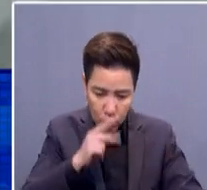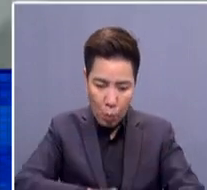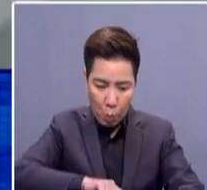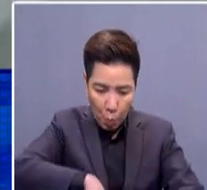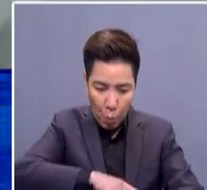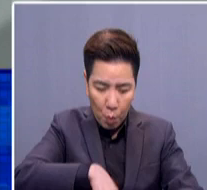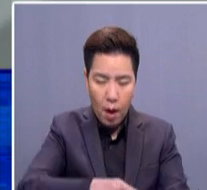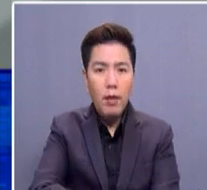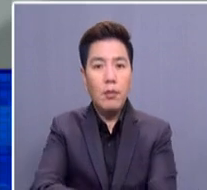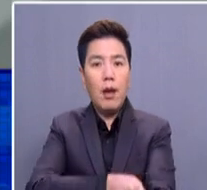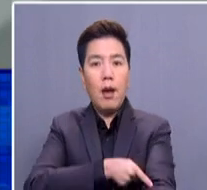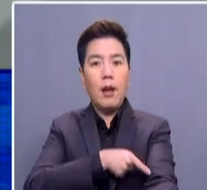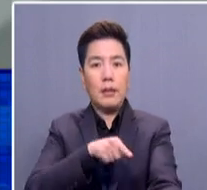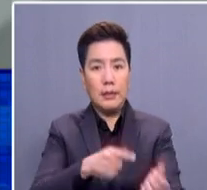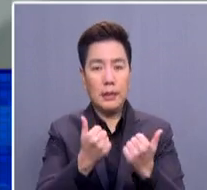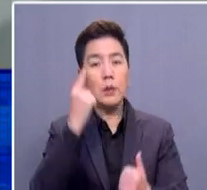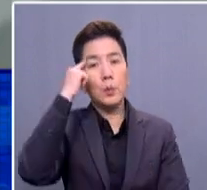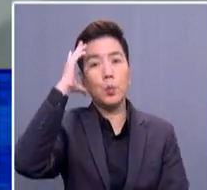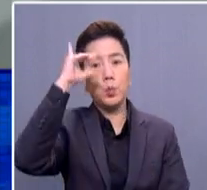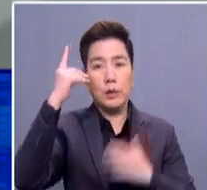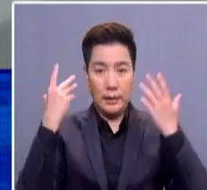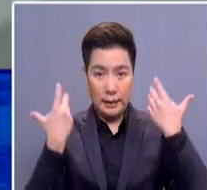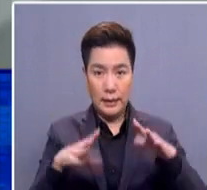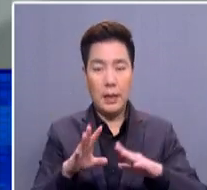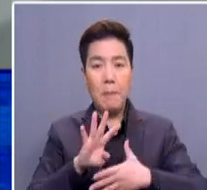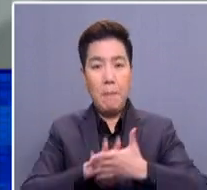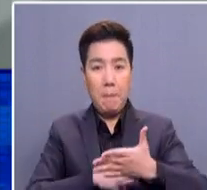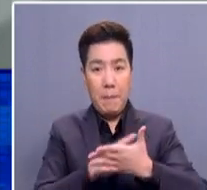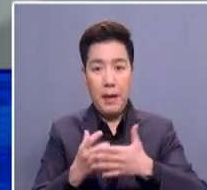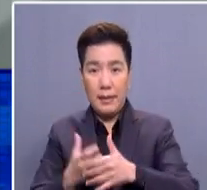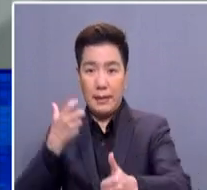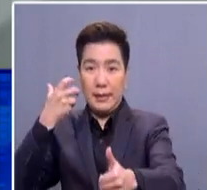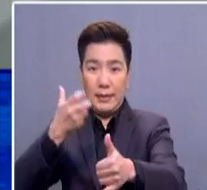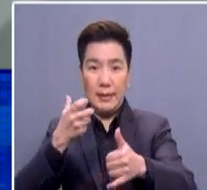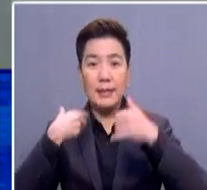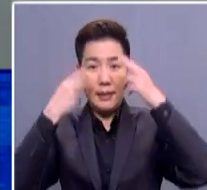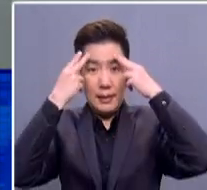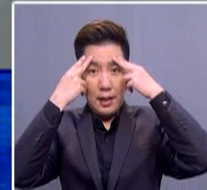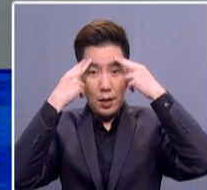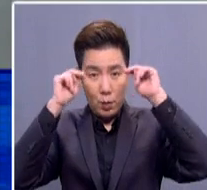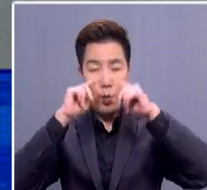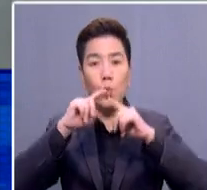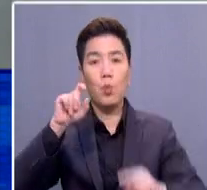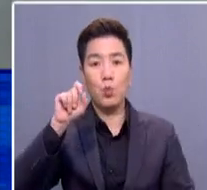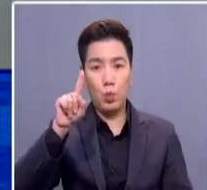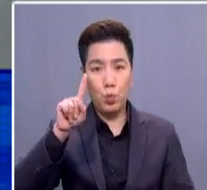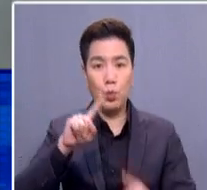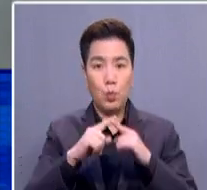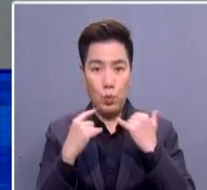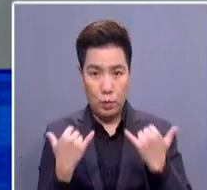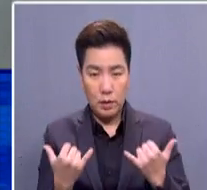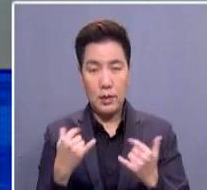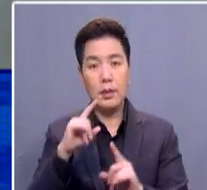ที่นานกว่าคาดว่าวันพรุ่งนี้จะแล้วเสร็จทันกับกำหนดที่จะมีการฉีดให้นายกรัฐมนตรีนะคะในช่วงปลายสัปดาห์